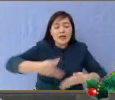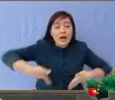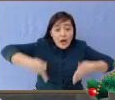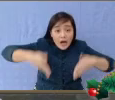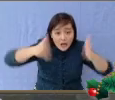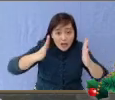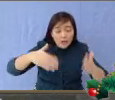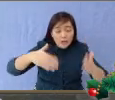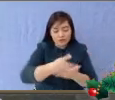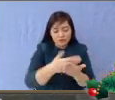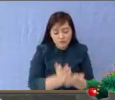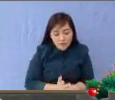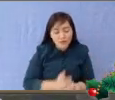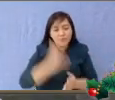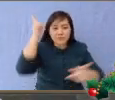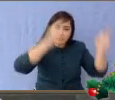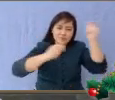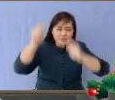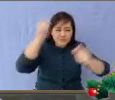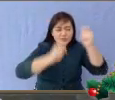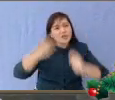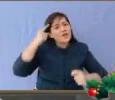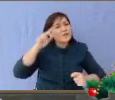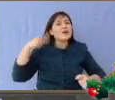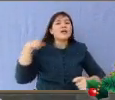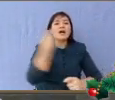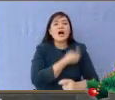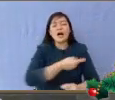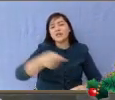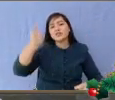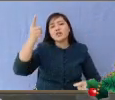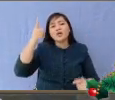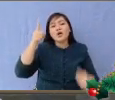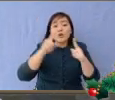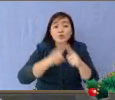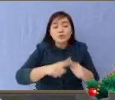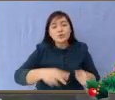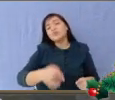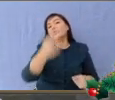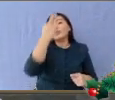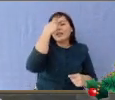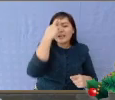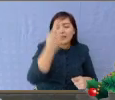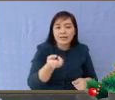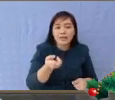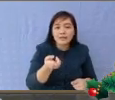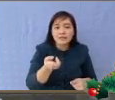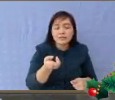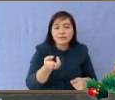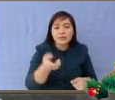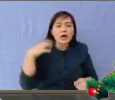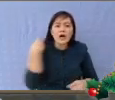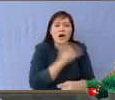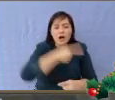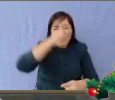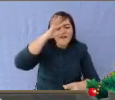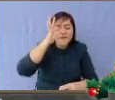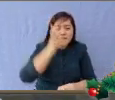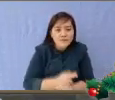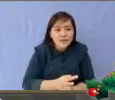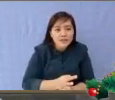para ma-realize natin na kasama lamang natin ang Diyos at mapapanatili natin yung pananampalataya natin sa